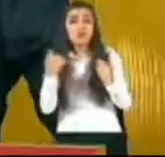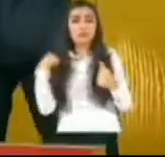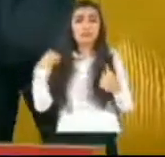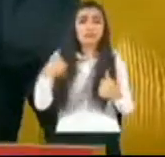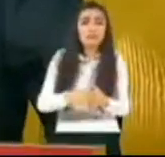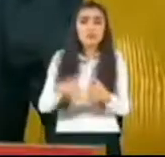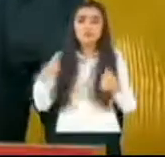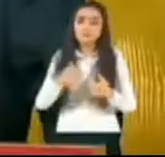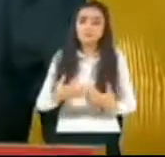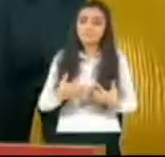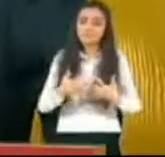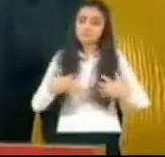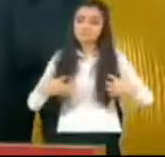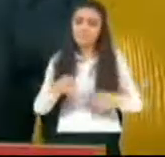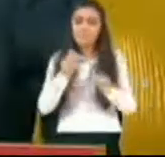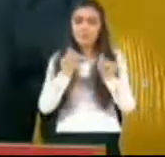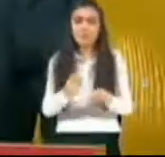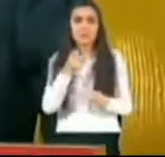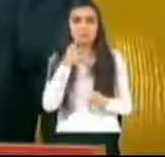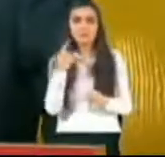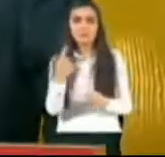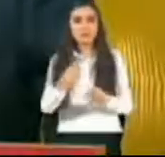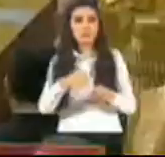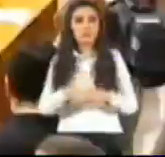yine göğüsleriz.